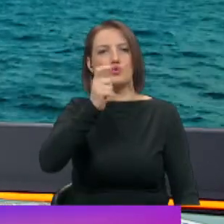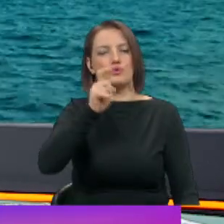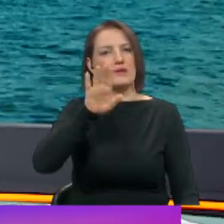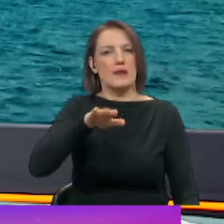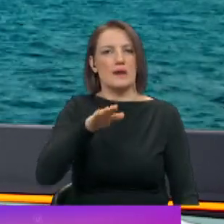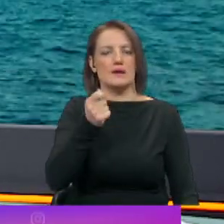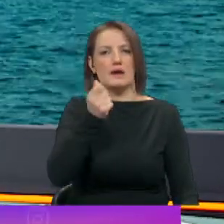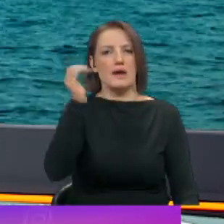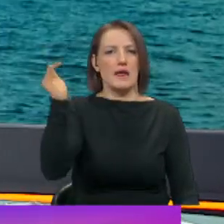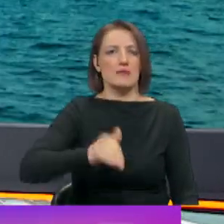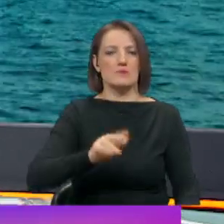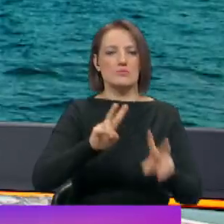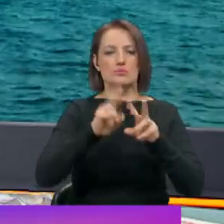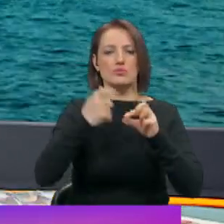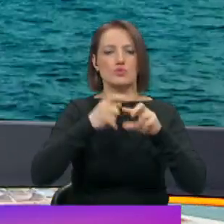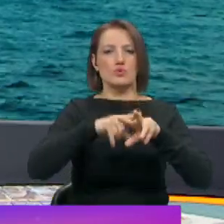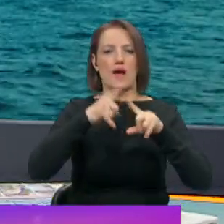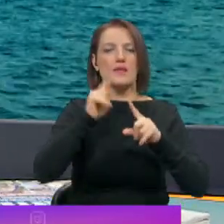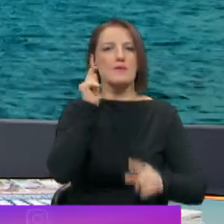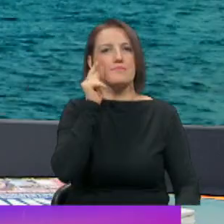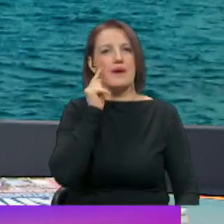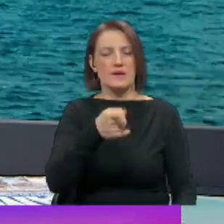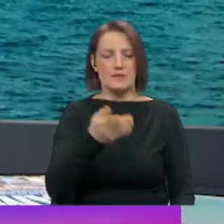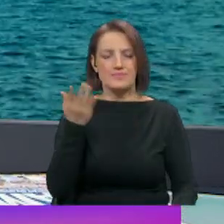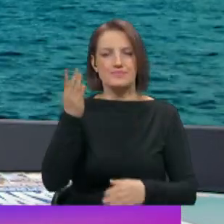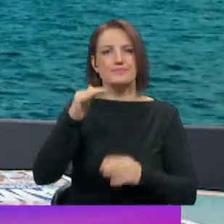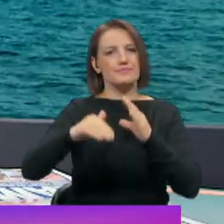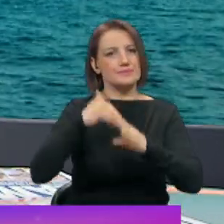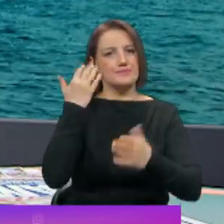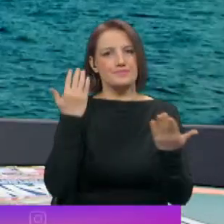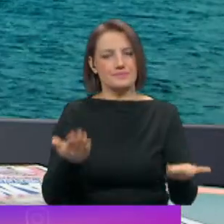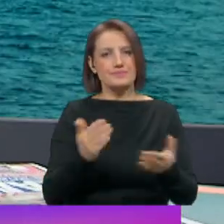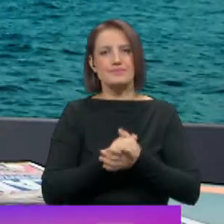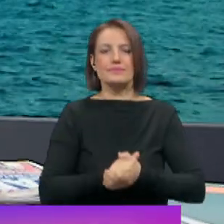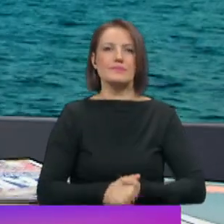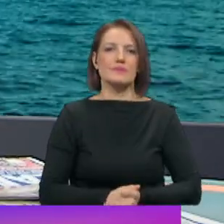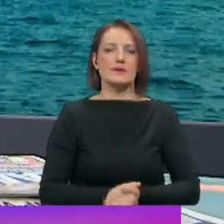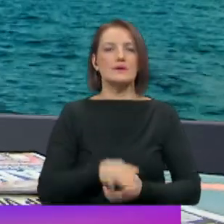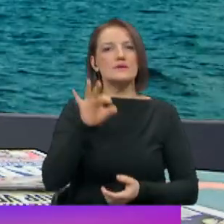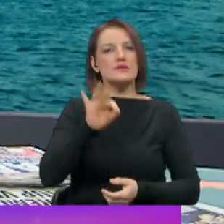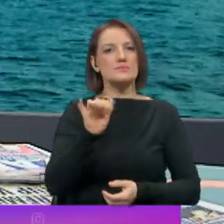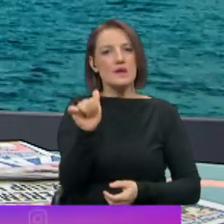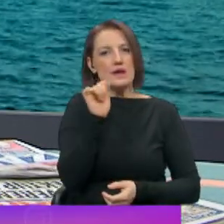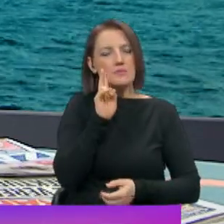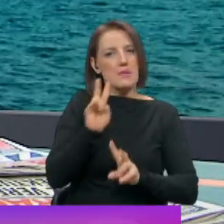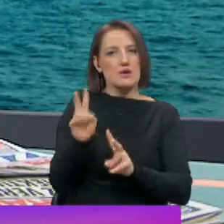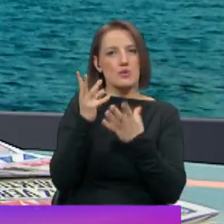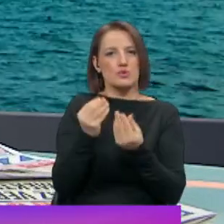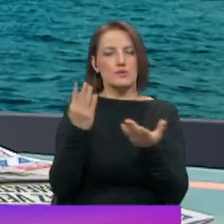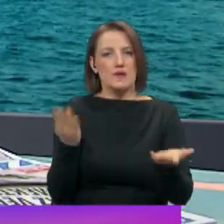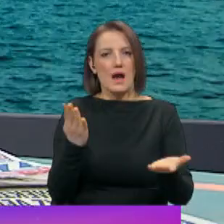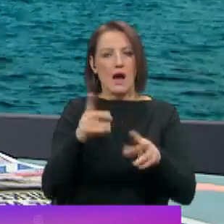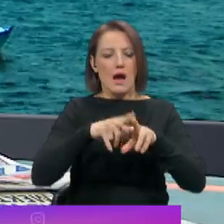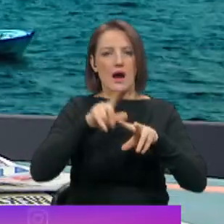gelmiş Murat Bey Murat çok eker tarafından gelen fatura da bu şekilde Şimdi geri dönecek olursak